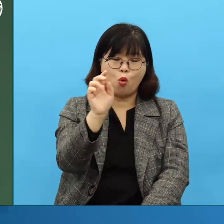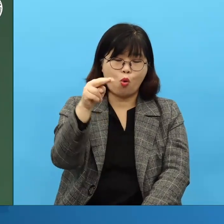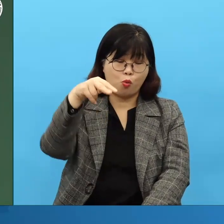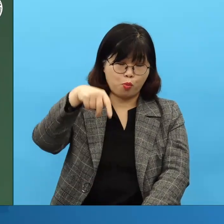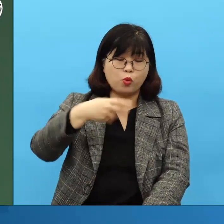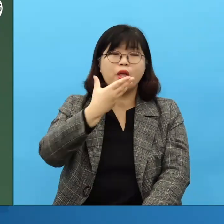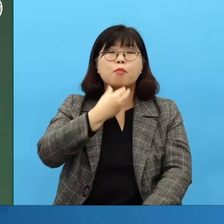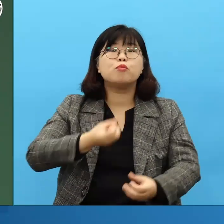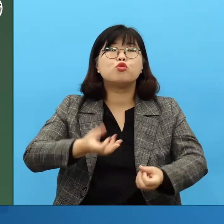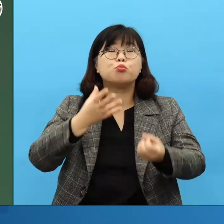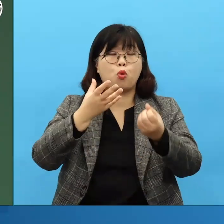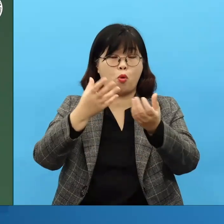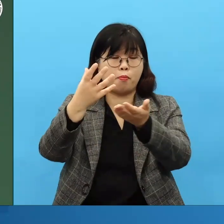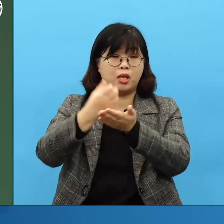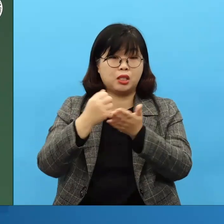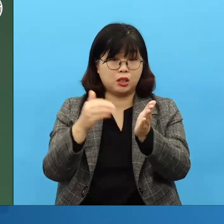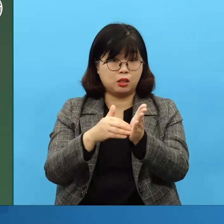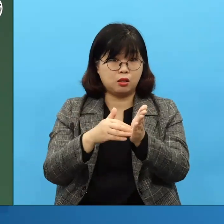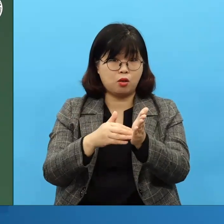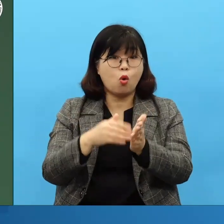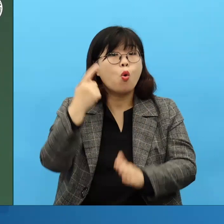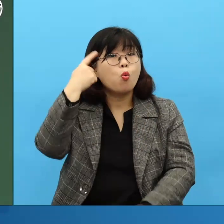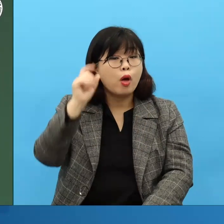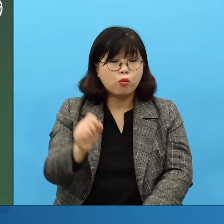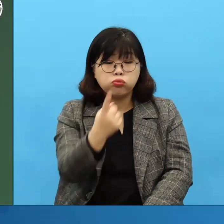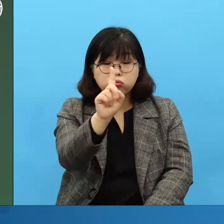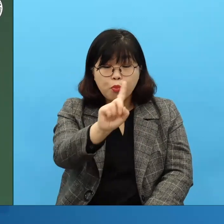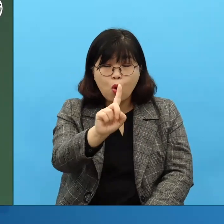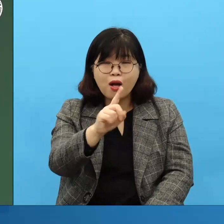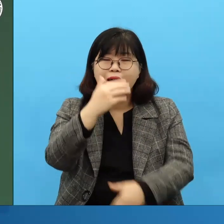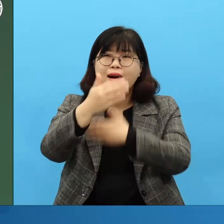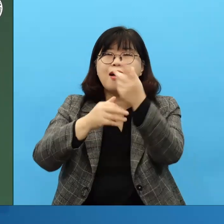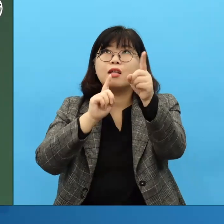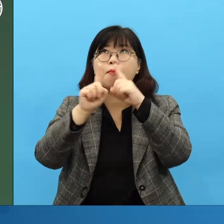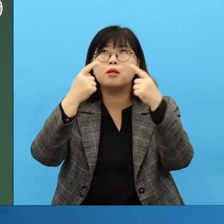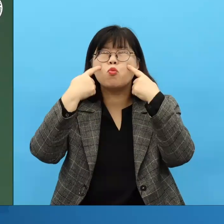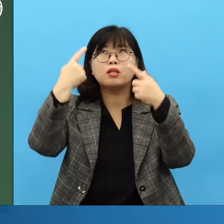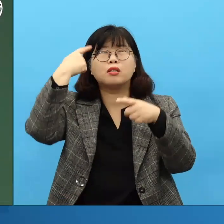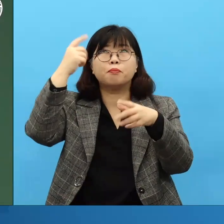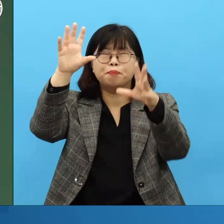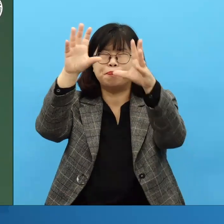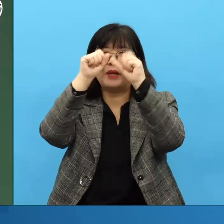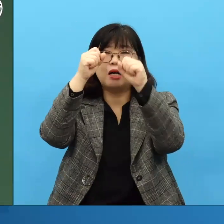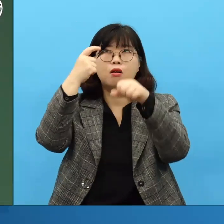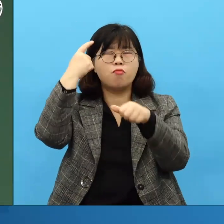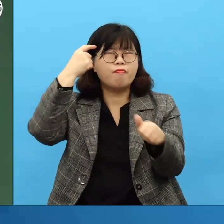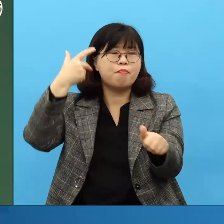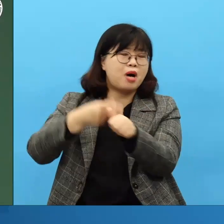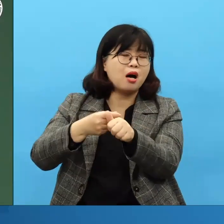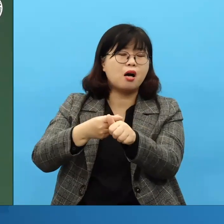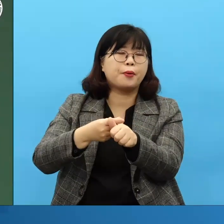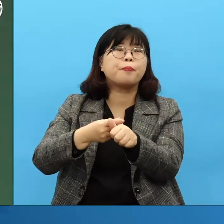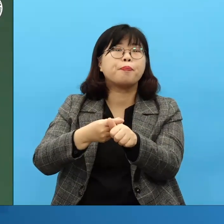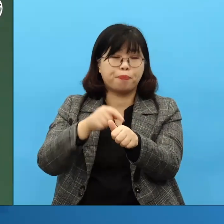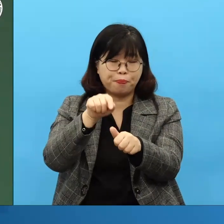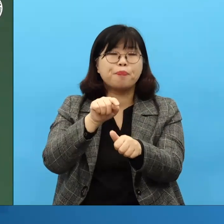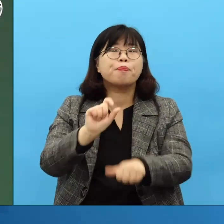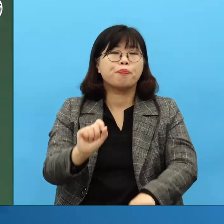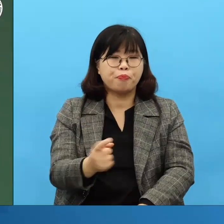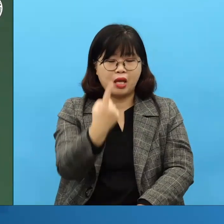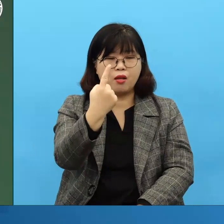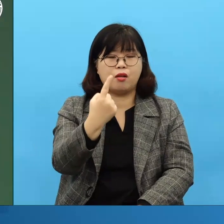정확한 말씀이 각인되면 이렇게 됩니다. And when the word is accurately imprinted inside of you, this is what will happen. 이 말씀